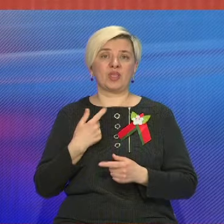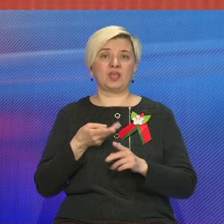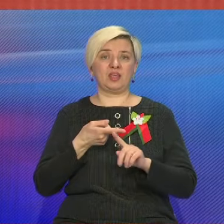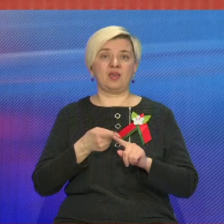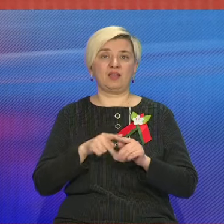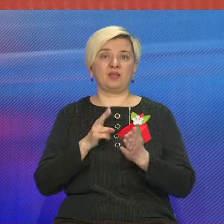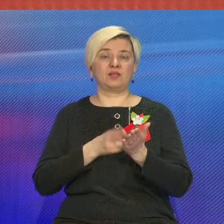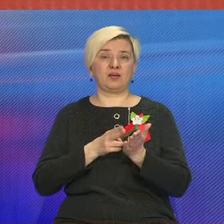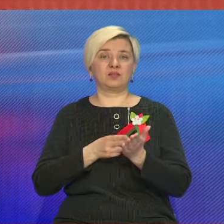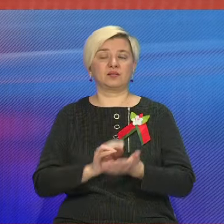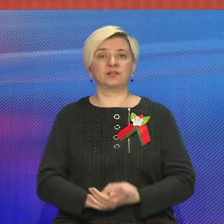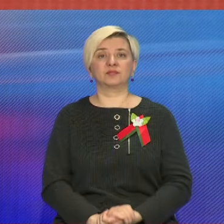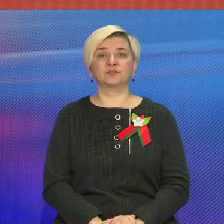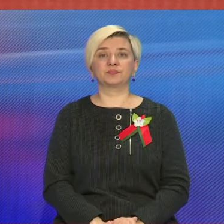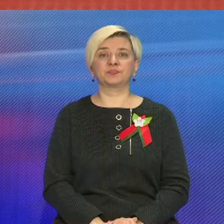доказательство.